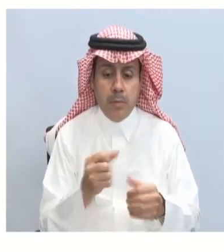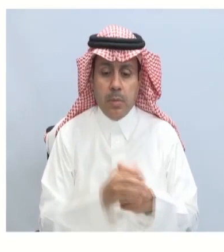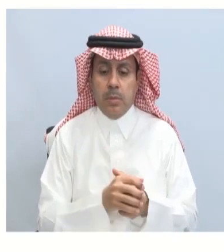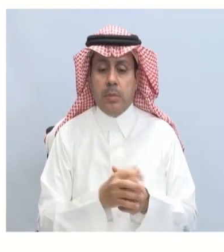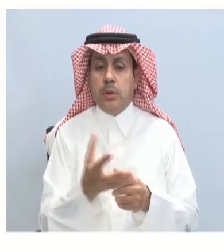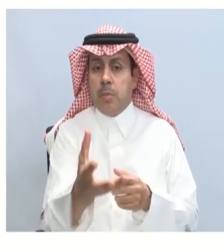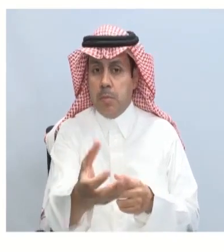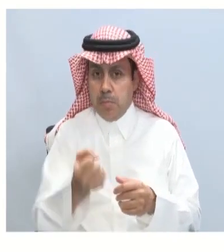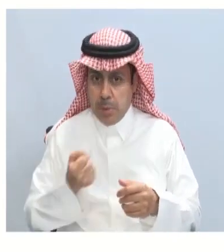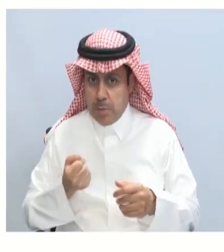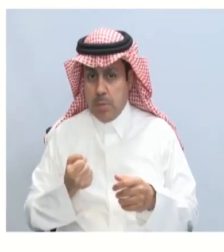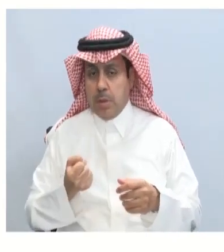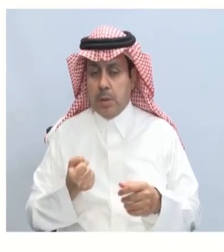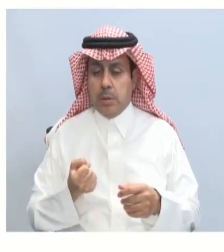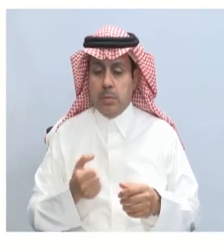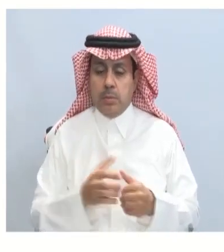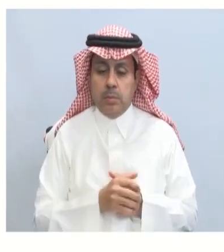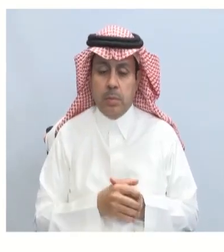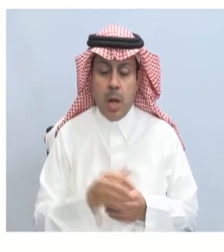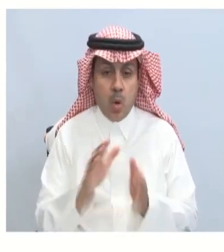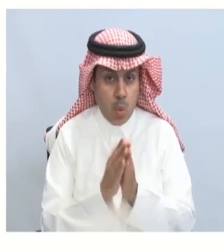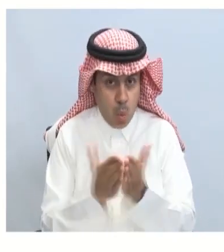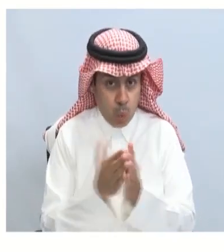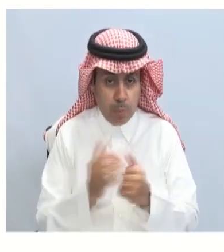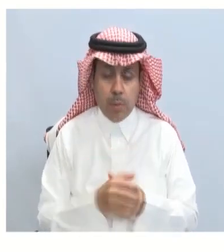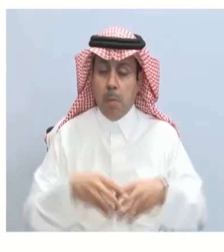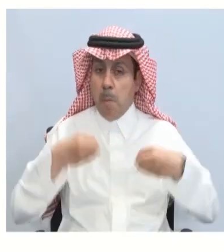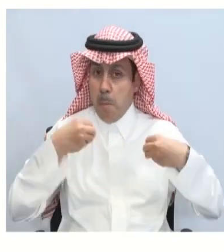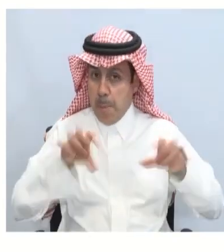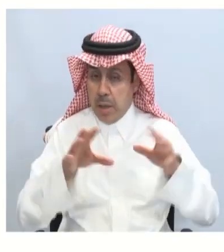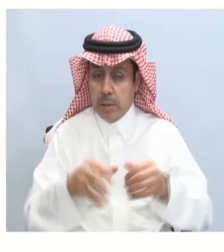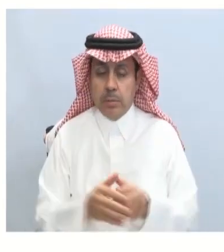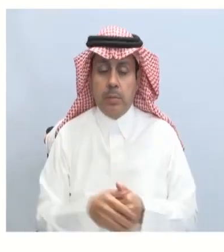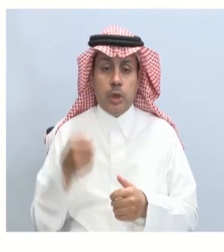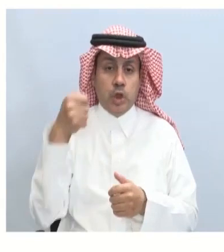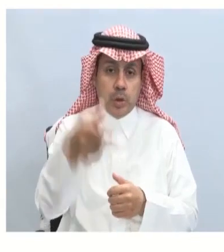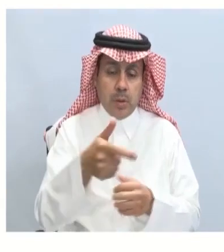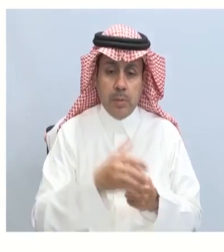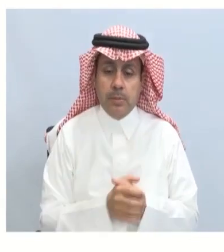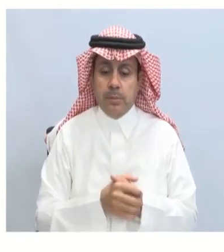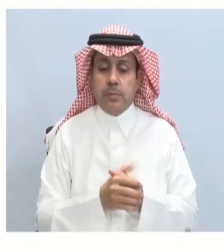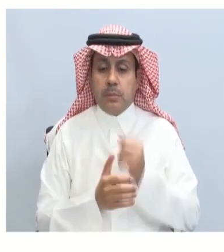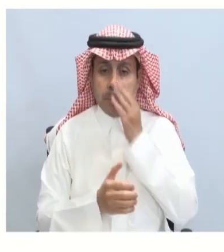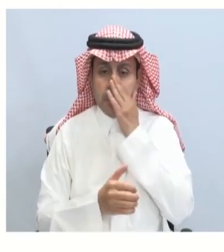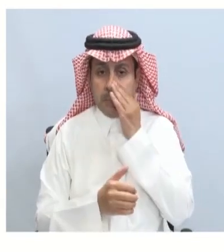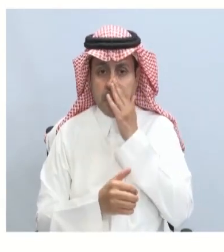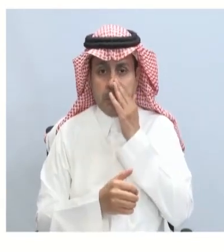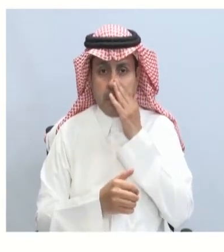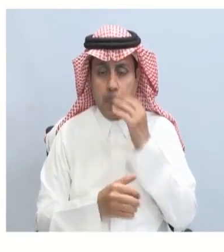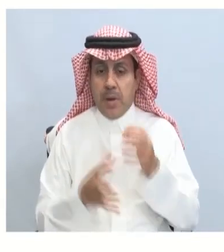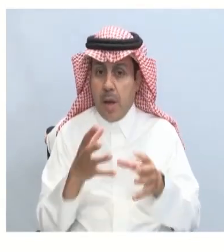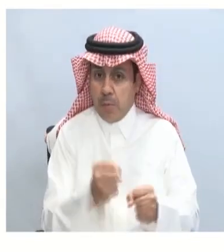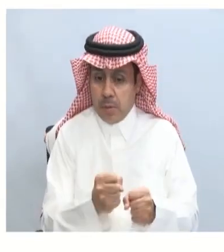قبضها بتناولها باليد ناتي الى الكتب اذا اشترى انسان كتبا فما هو